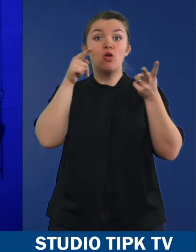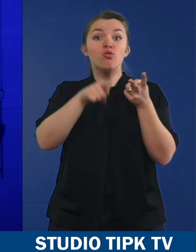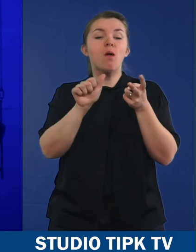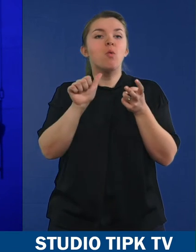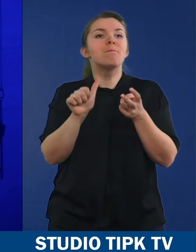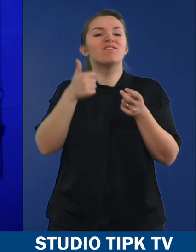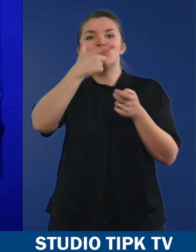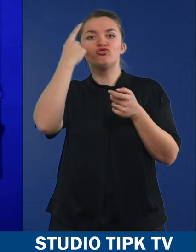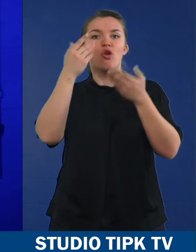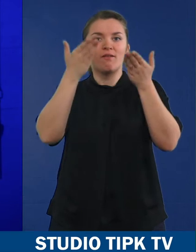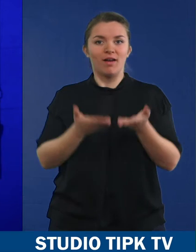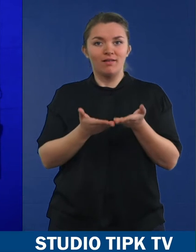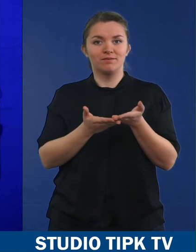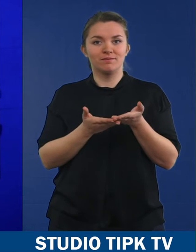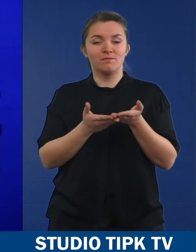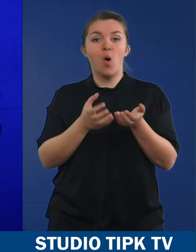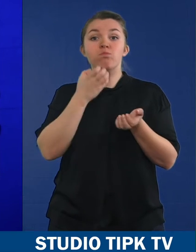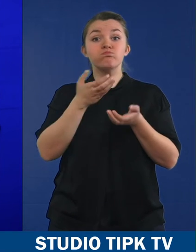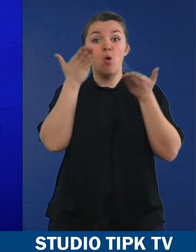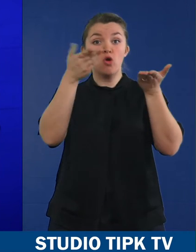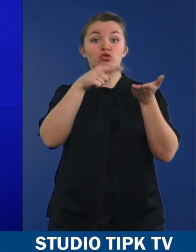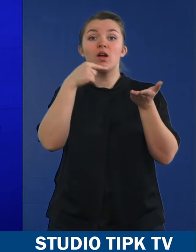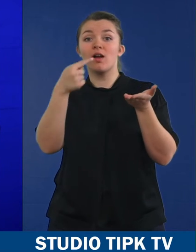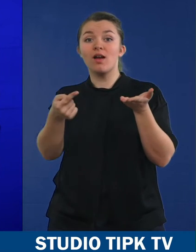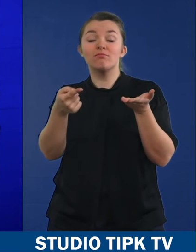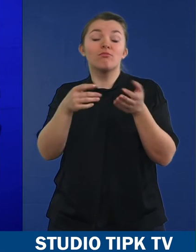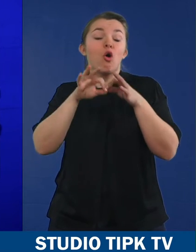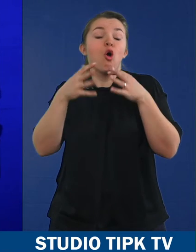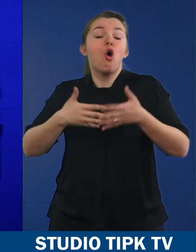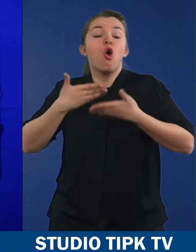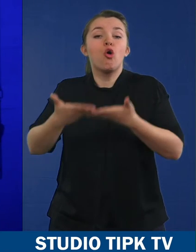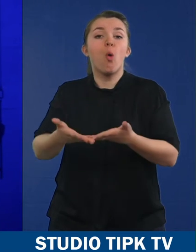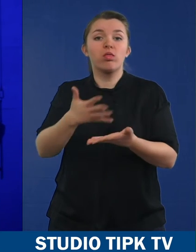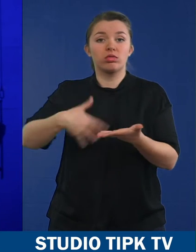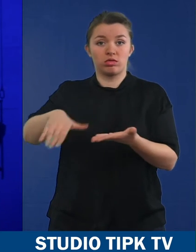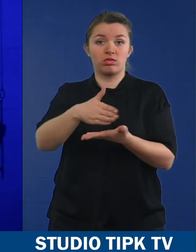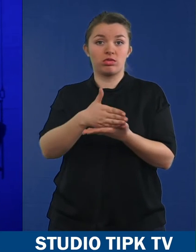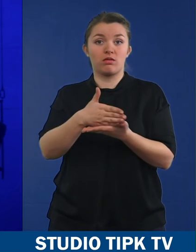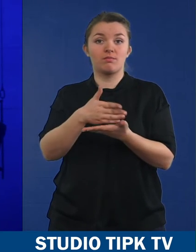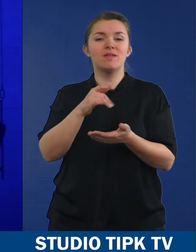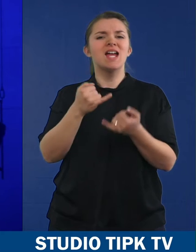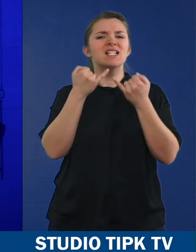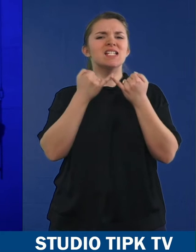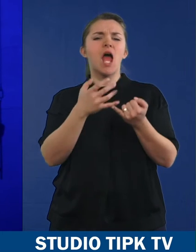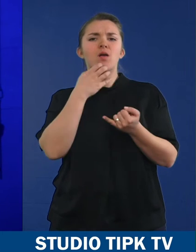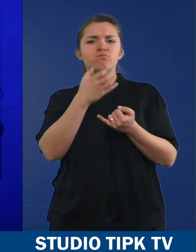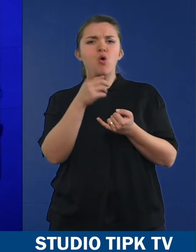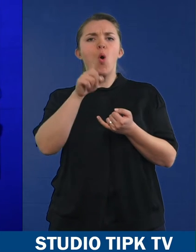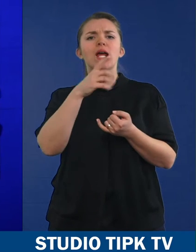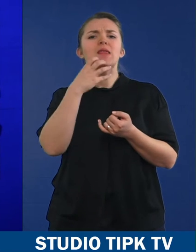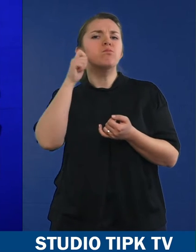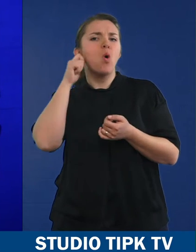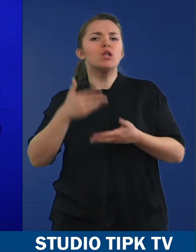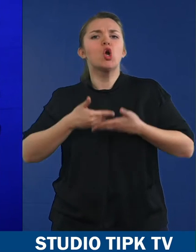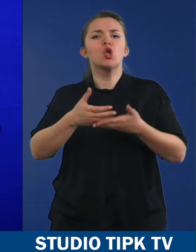in to je bil prvi človek. Božji mu je torej rod, človeku. Staremu Bogu in boginji se